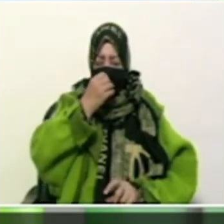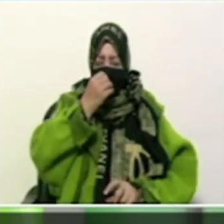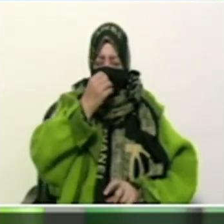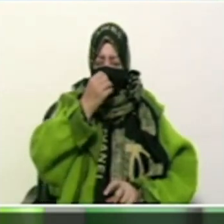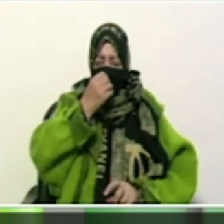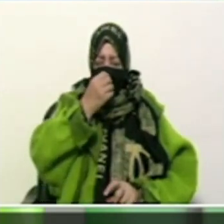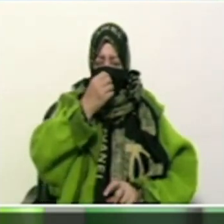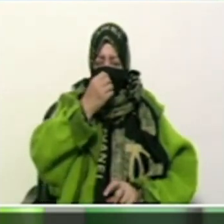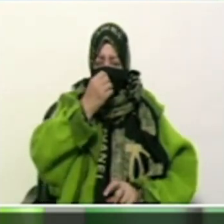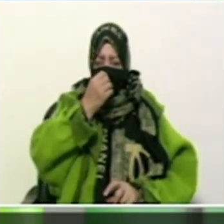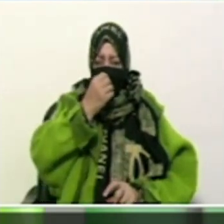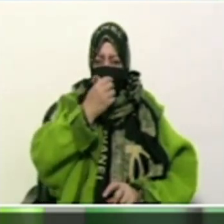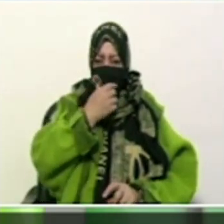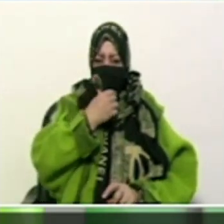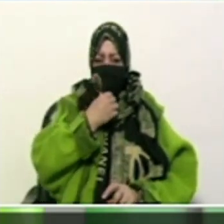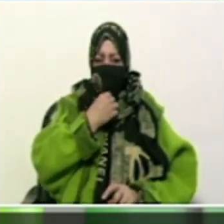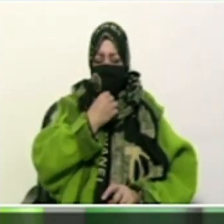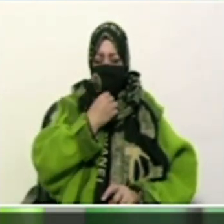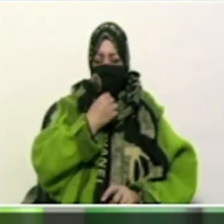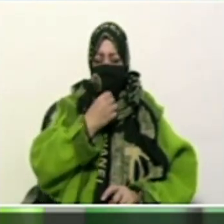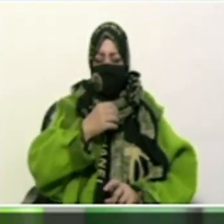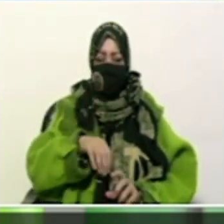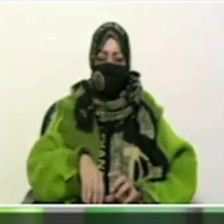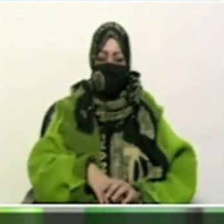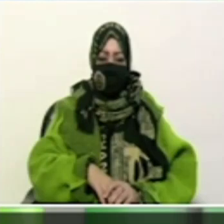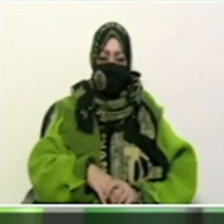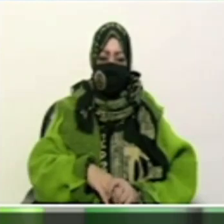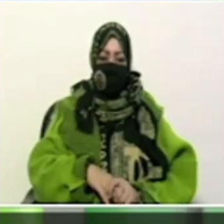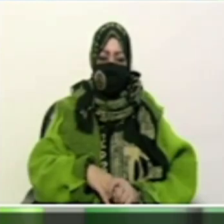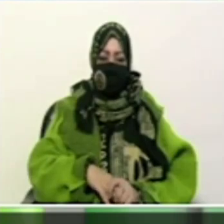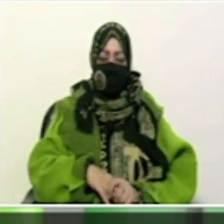الهاتف بس خير إن شاء الله. تفضلي أنت على الهواء الآن، تفضلي.